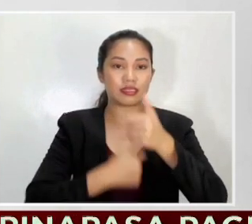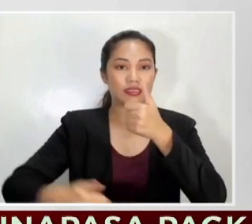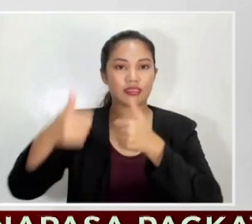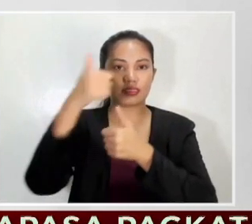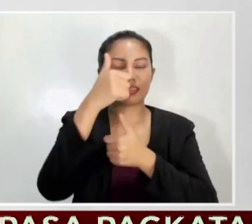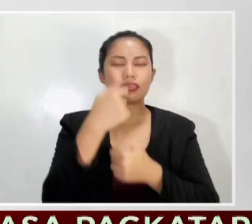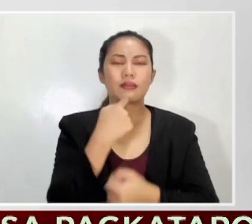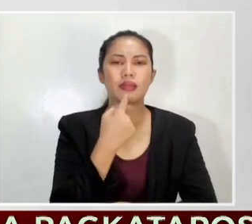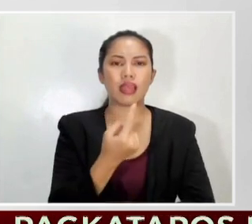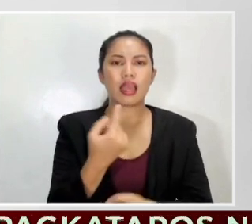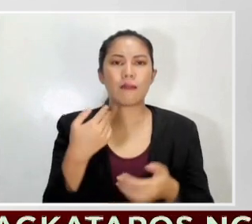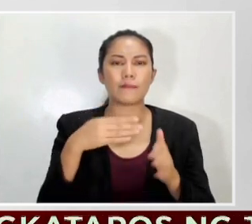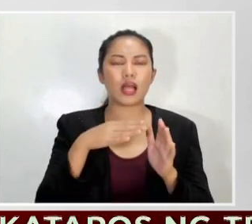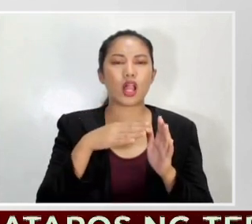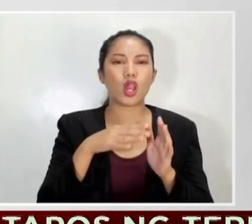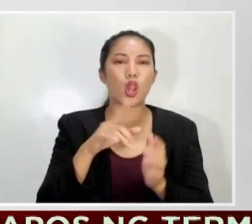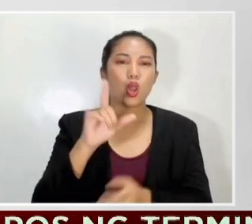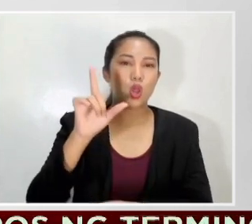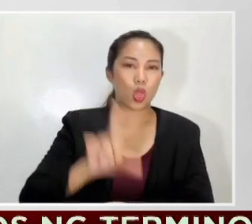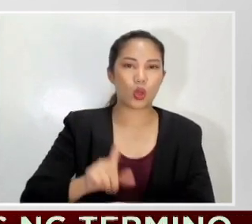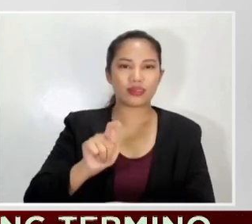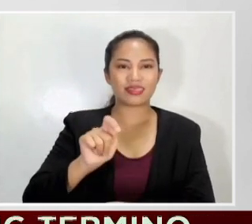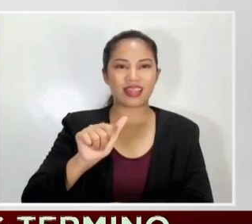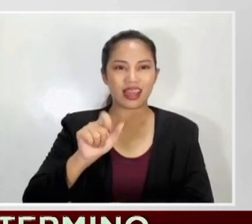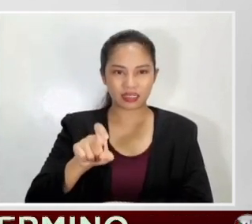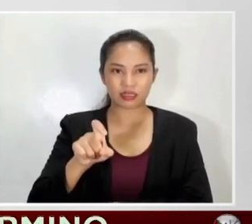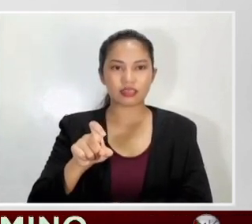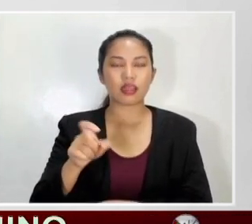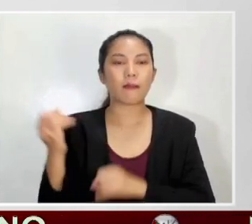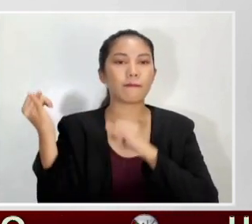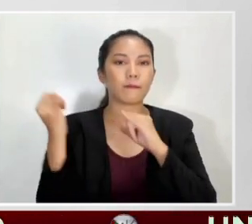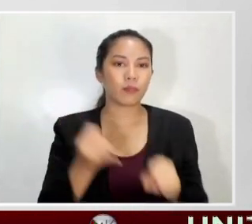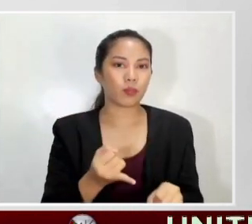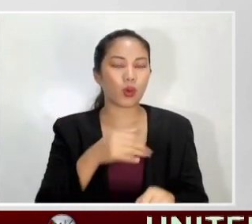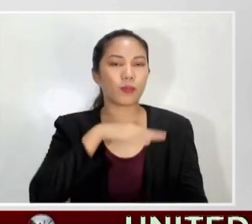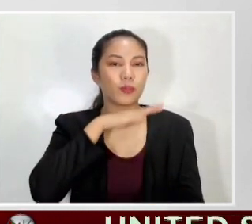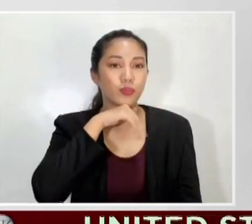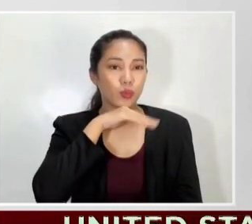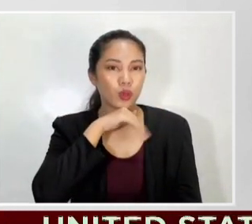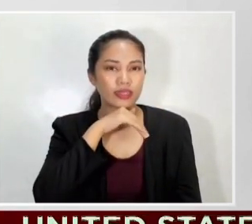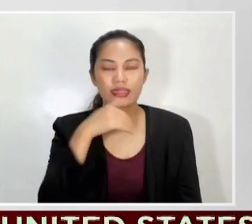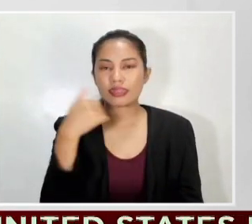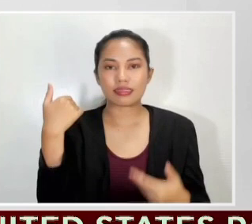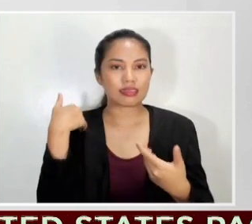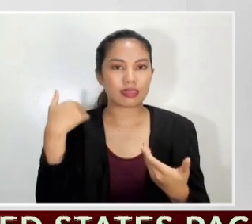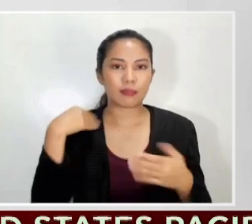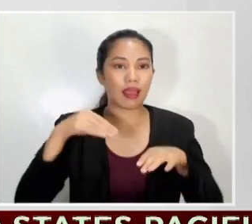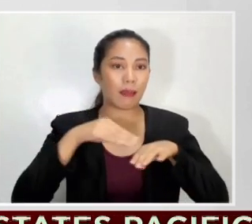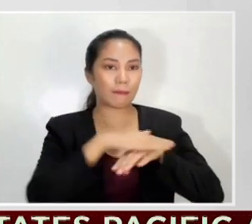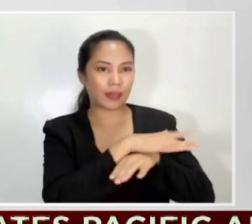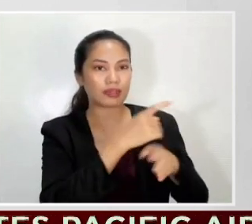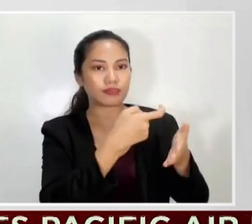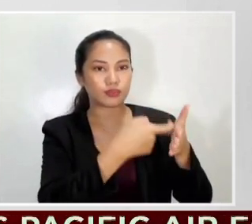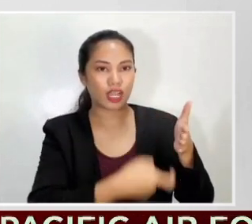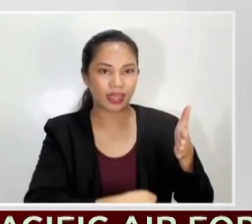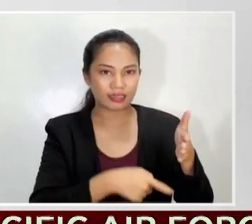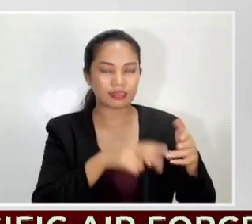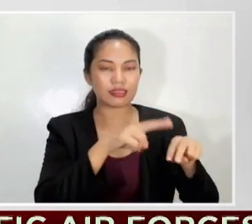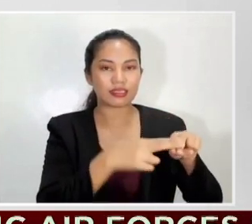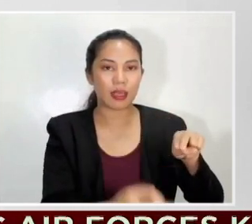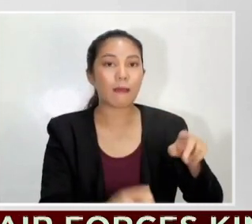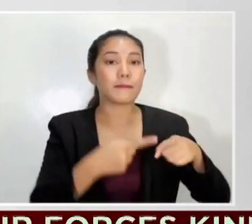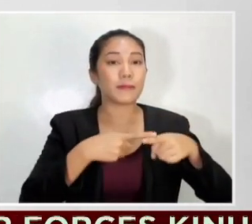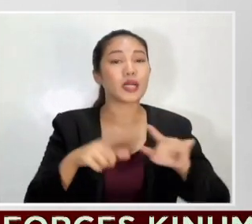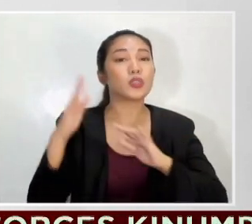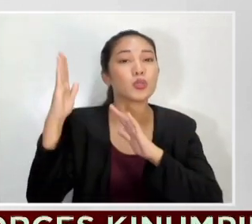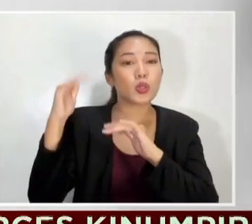pagbaba ng taripa sa imported pork sa datos nitong Mayo, pero umaasa sila na makakatulong ito sa pagdagdag ng supply ng karneng baboy